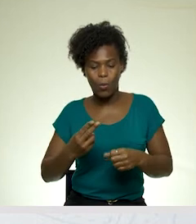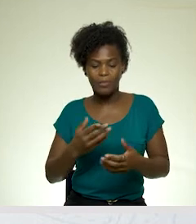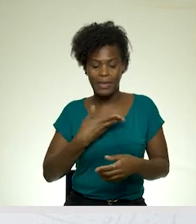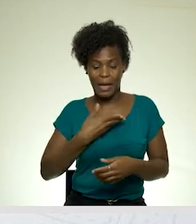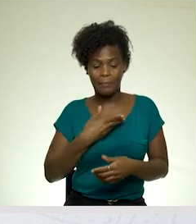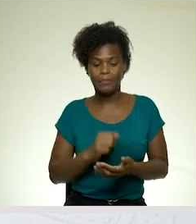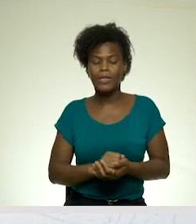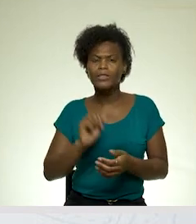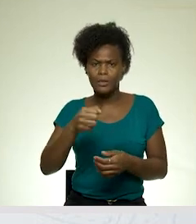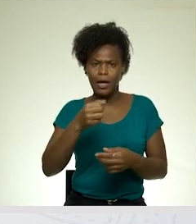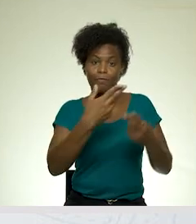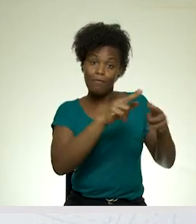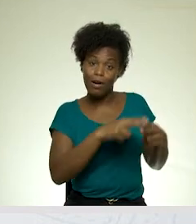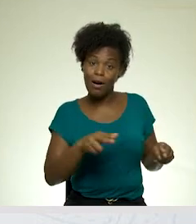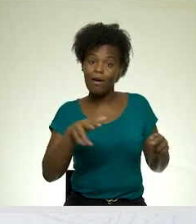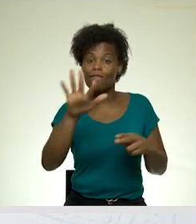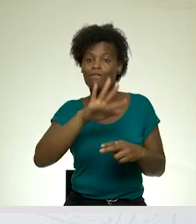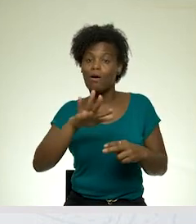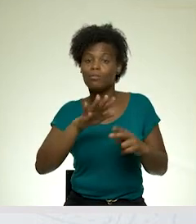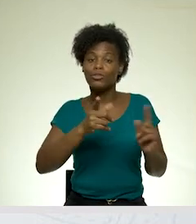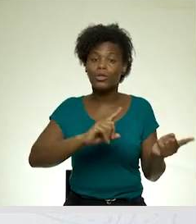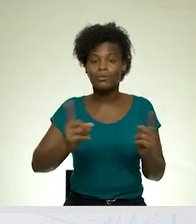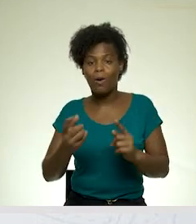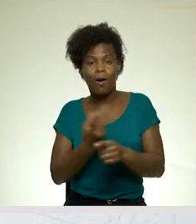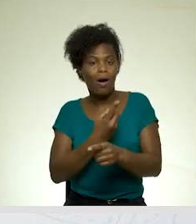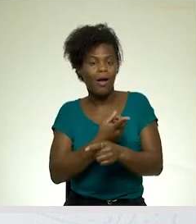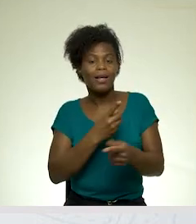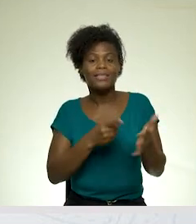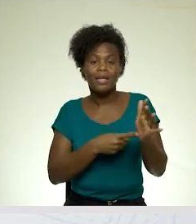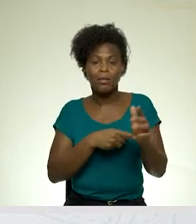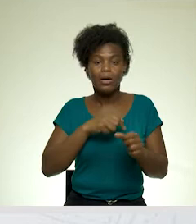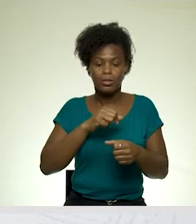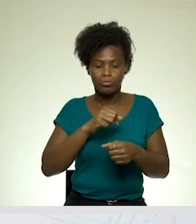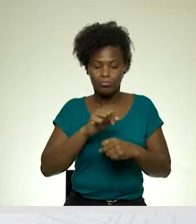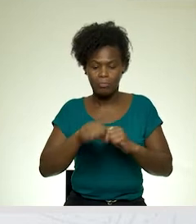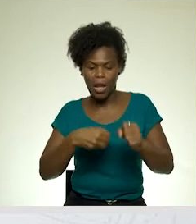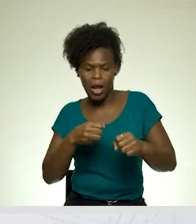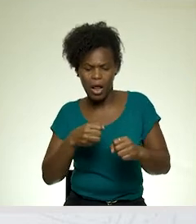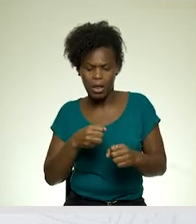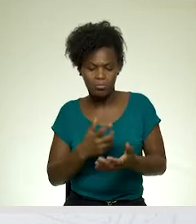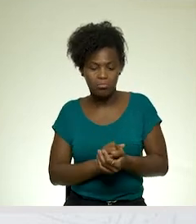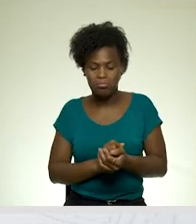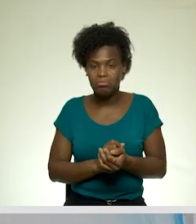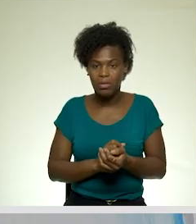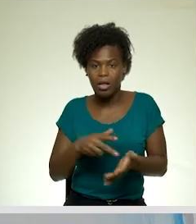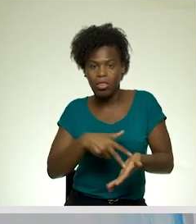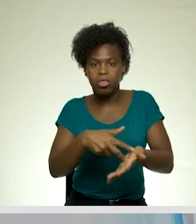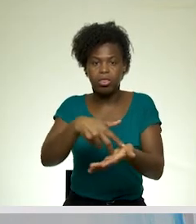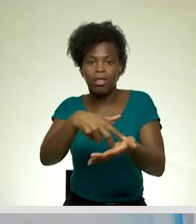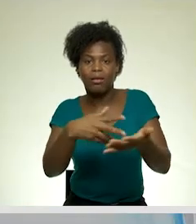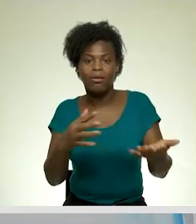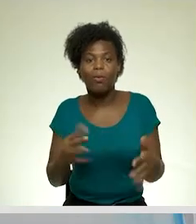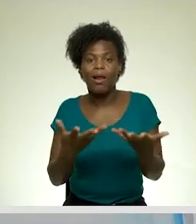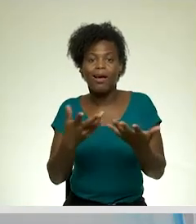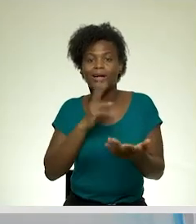D. Oui, il y a plusieurs moyens de transport, comme le pédalo et la trottinette. Quelle est la bonne